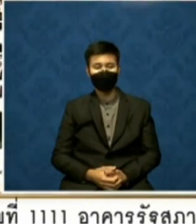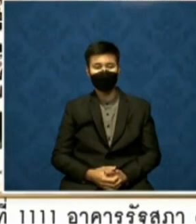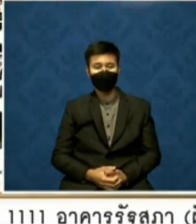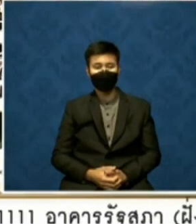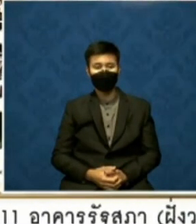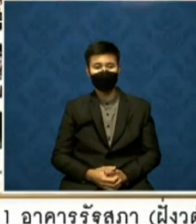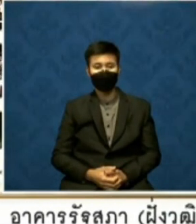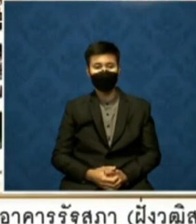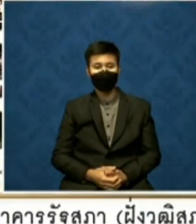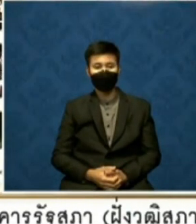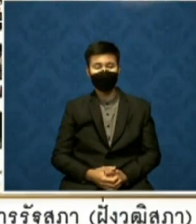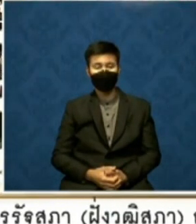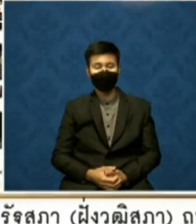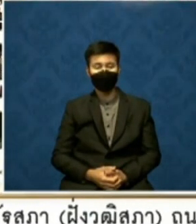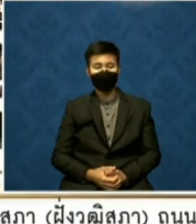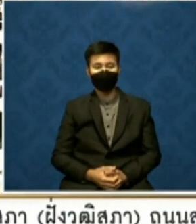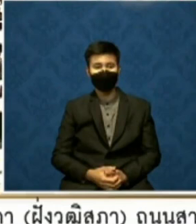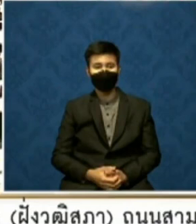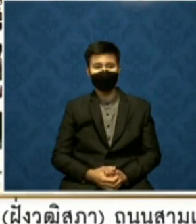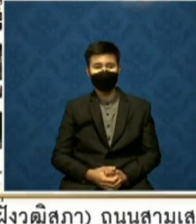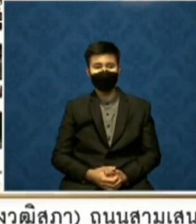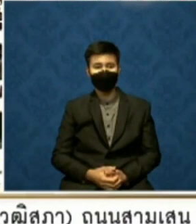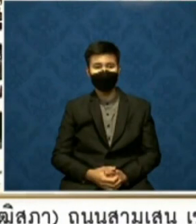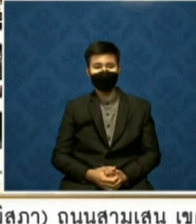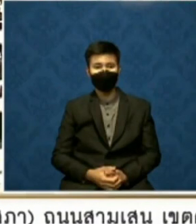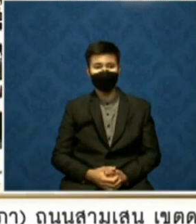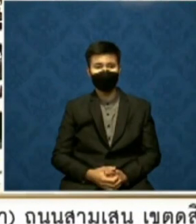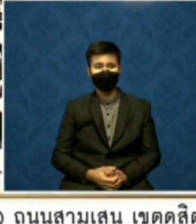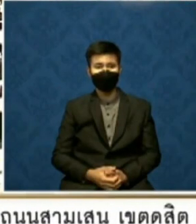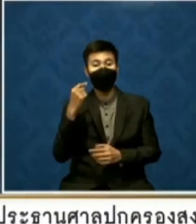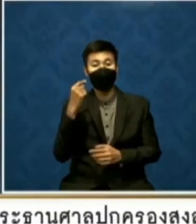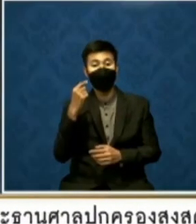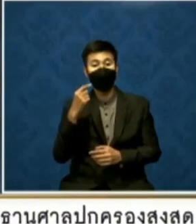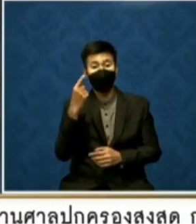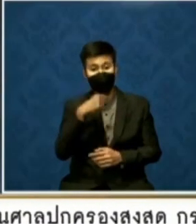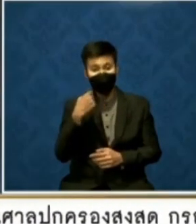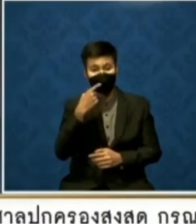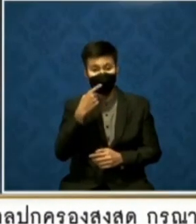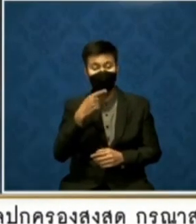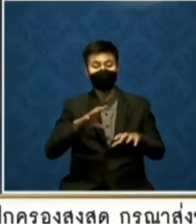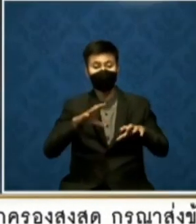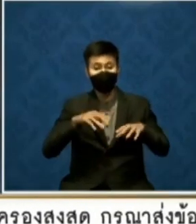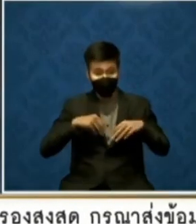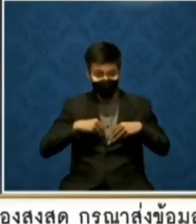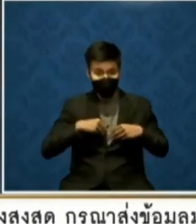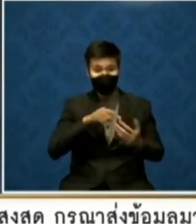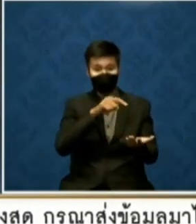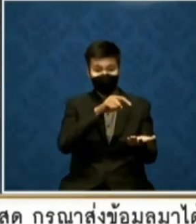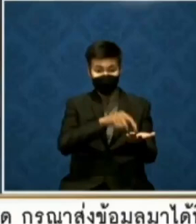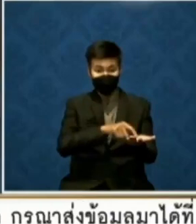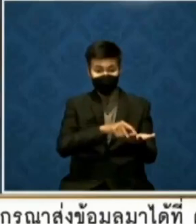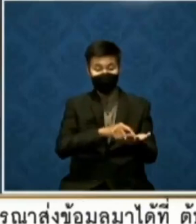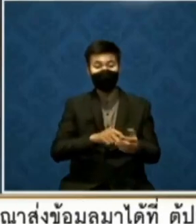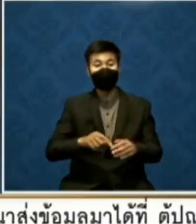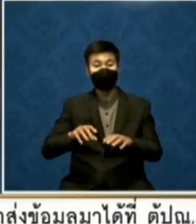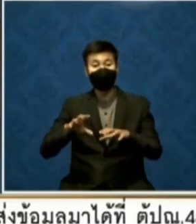6คนก้าวไกล 6คนเศรษฐกิจไทย 2คนนะคะชาติไทยพัฒนา 1คนเสรีรวมไทย1คน